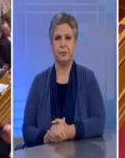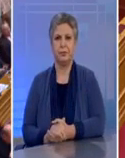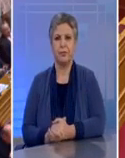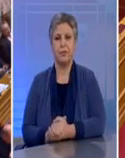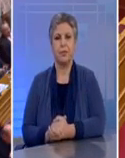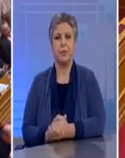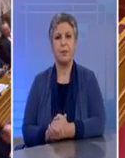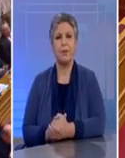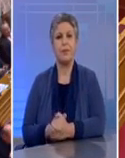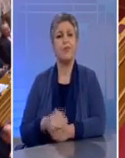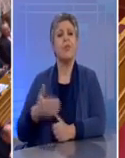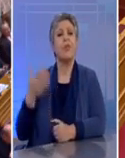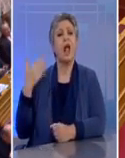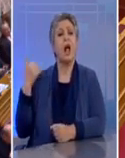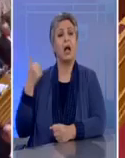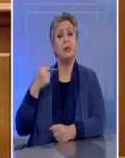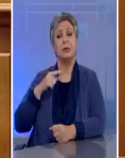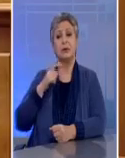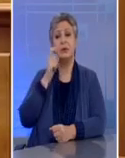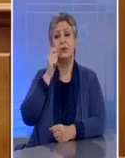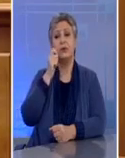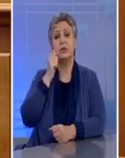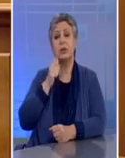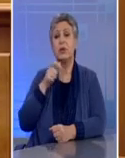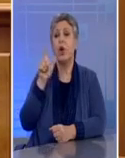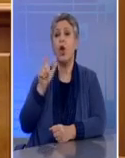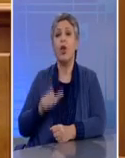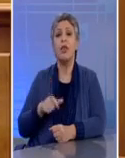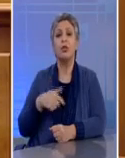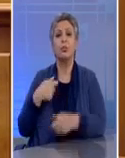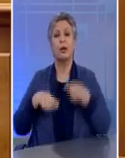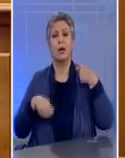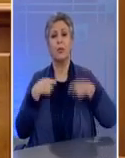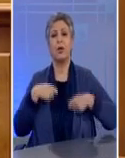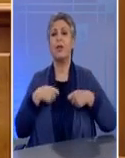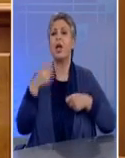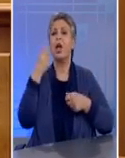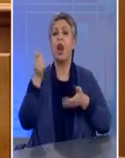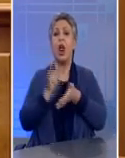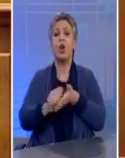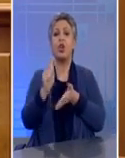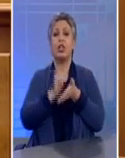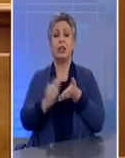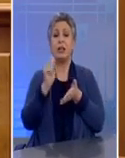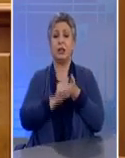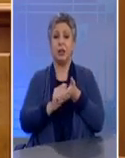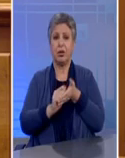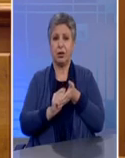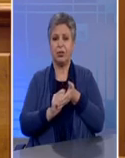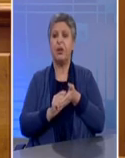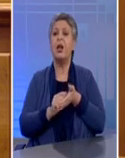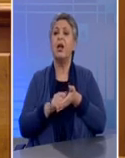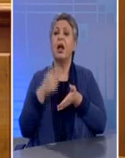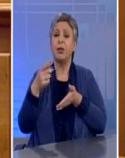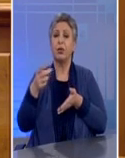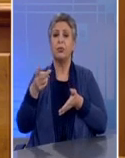Κάποτε παραπονέθηκε ο Κουρουμπλής όταν είπα ότι όλοι μιλούν με χειρόγραφο. Μου λέει, για μένα μην το λες, γιατί τουλάχιστον εγώ,